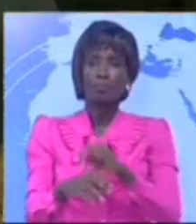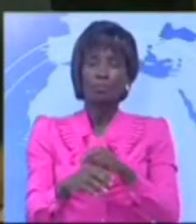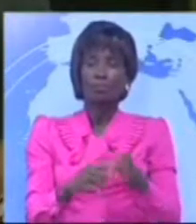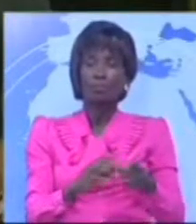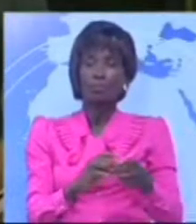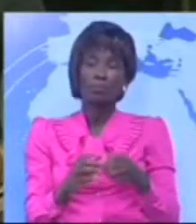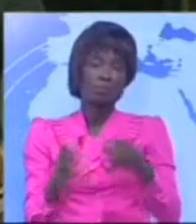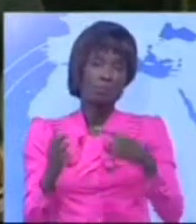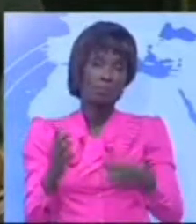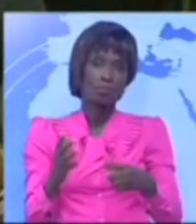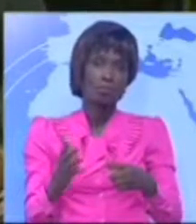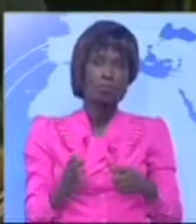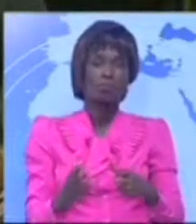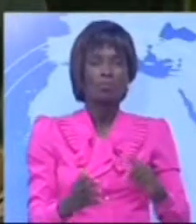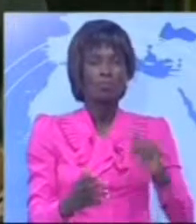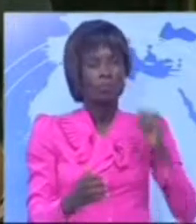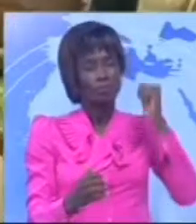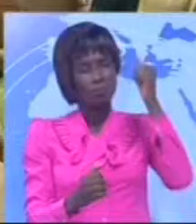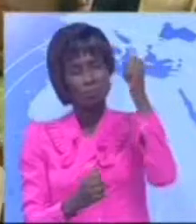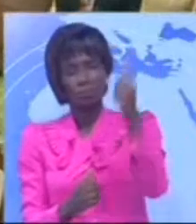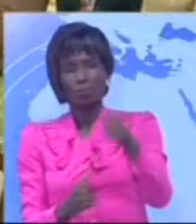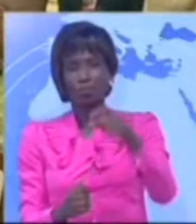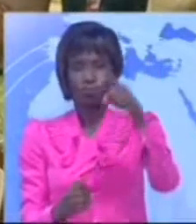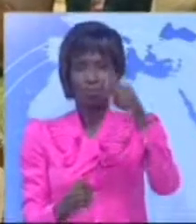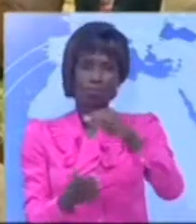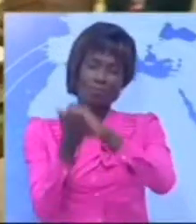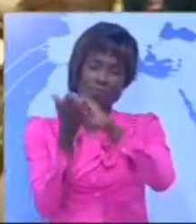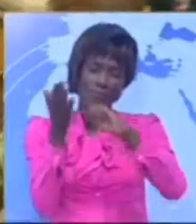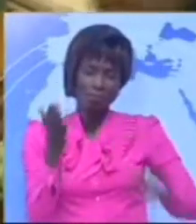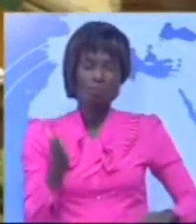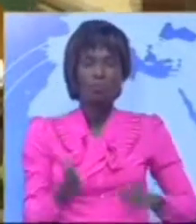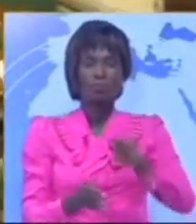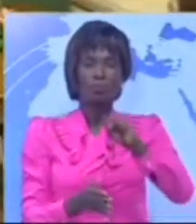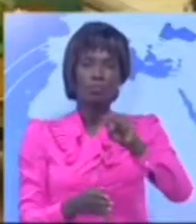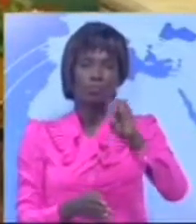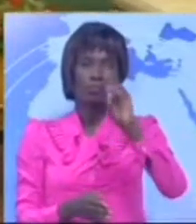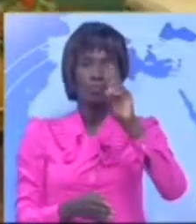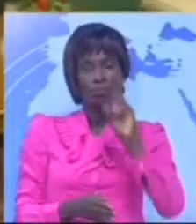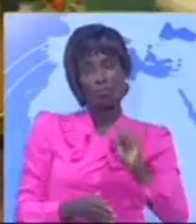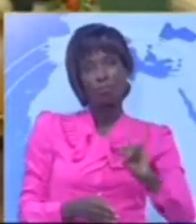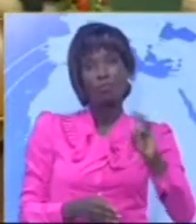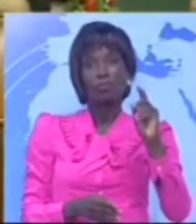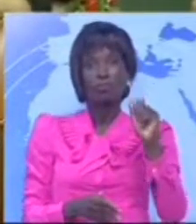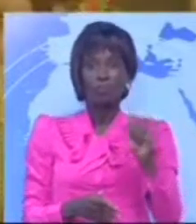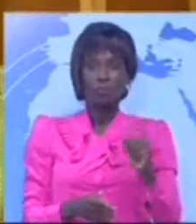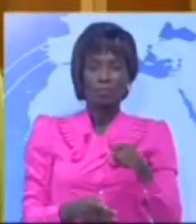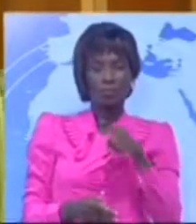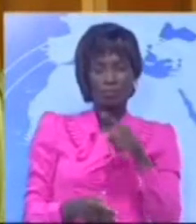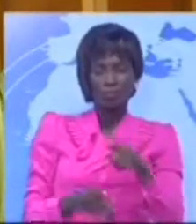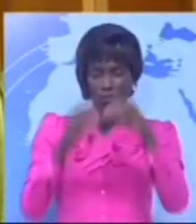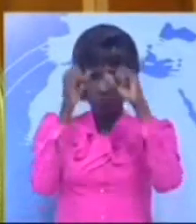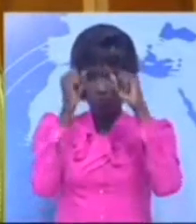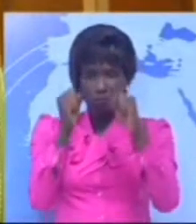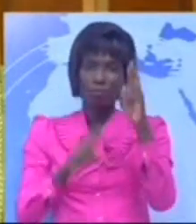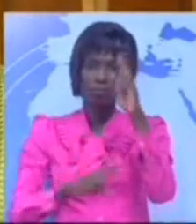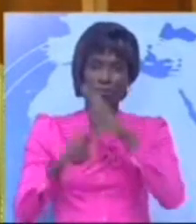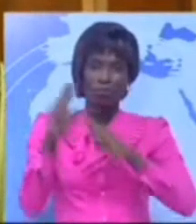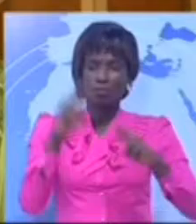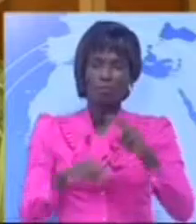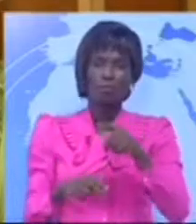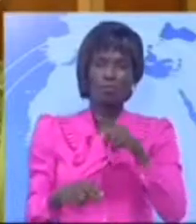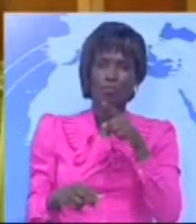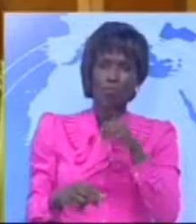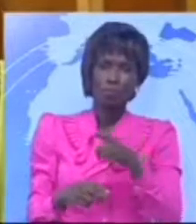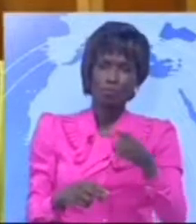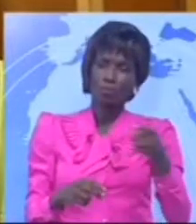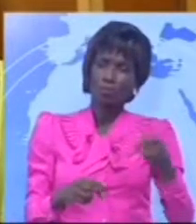la pandémie du SIDA à ce niveau. Son Excellence, Monsieur le Président de la République, a été invité